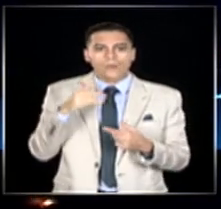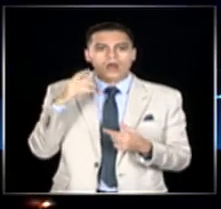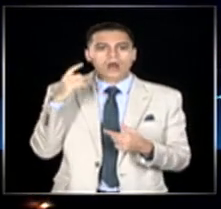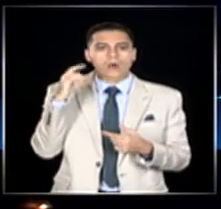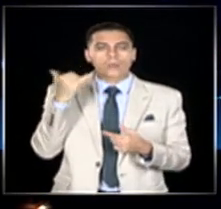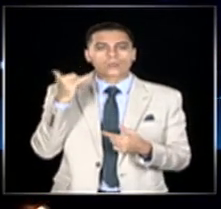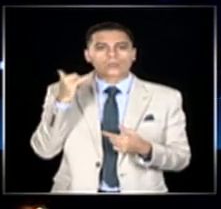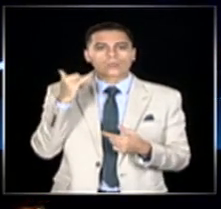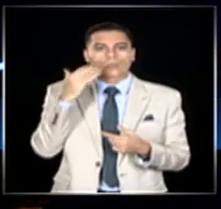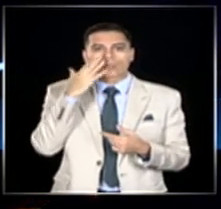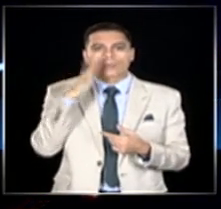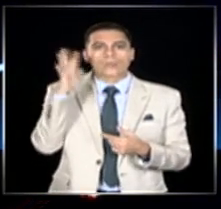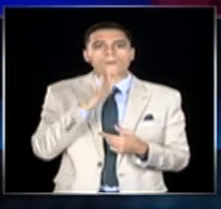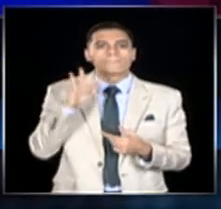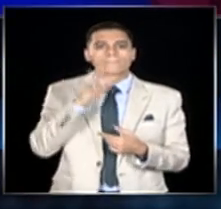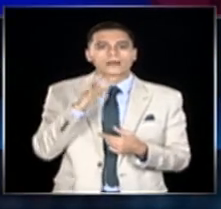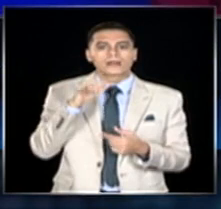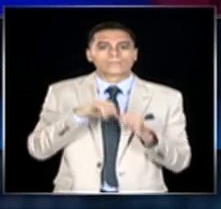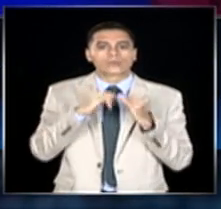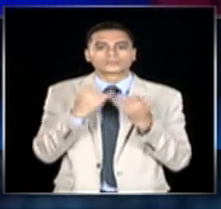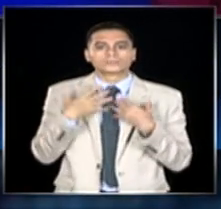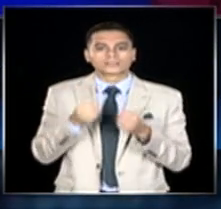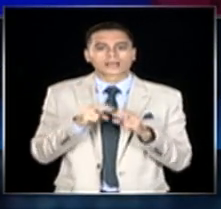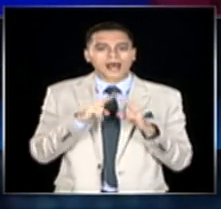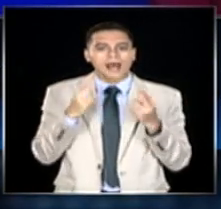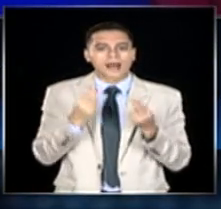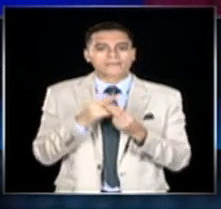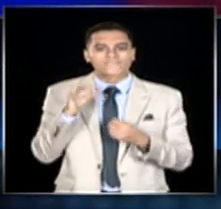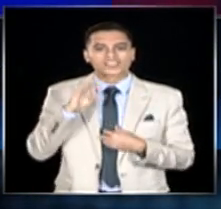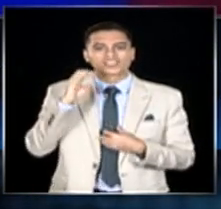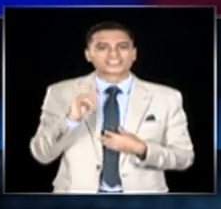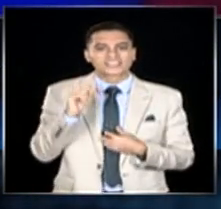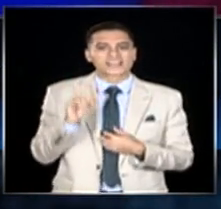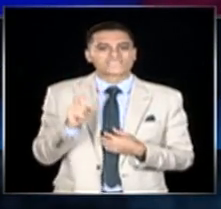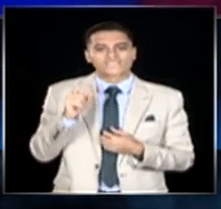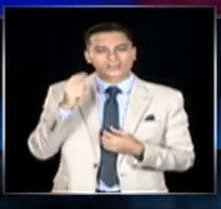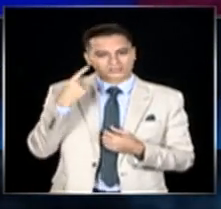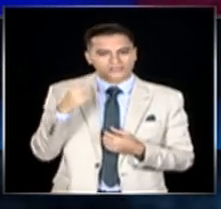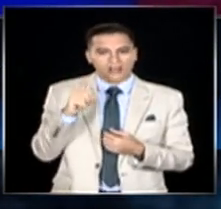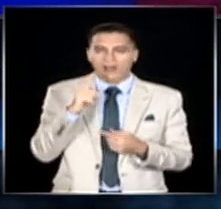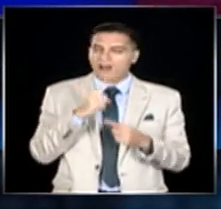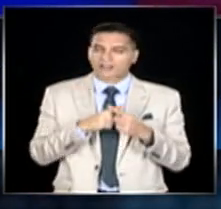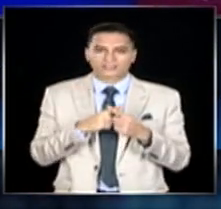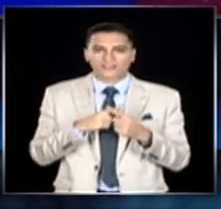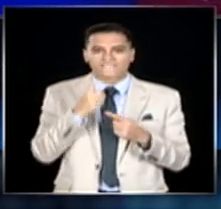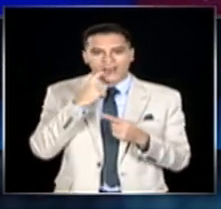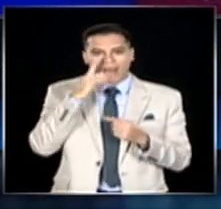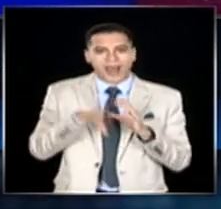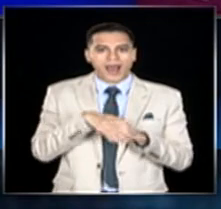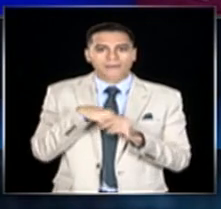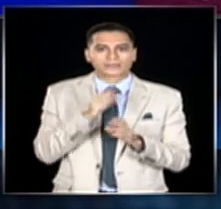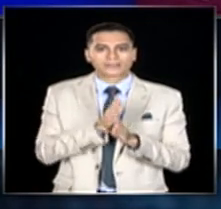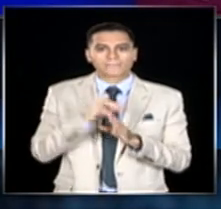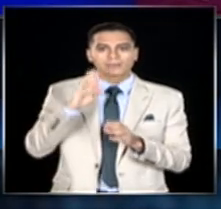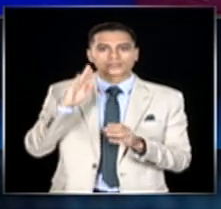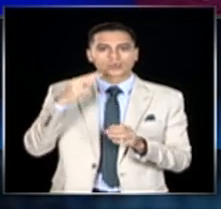المقر الرئيسي لمنظمة الصحة العالمية؟ جنيف. غلط. فنان قام بدور مسعود في مسلسل أرض النفاق، فمن